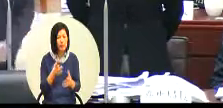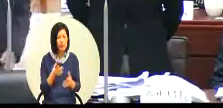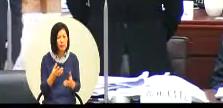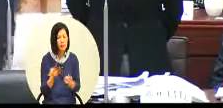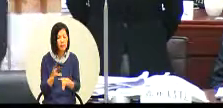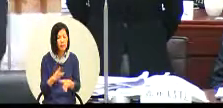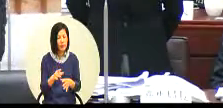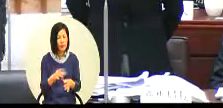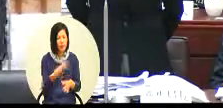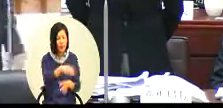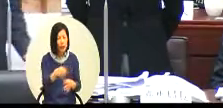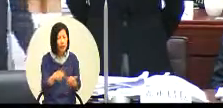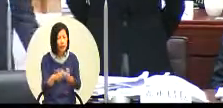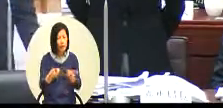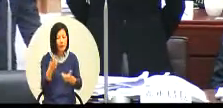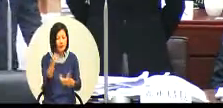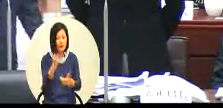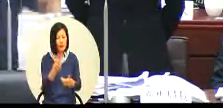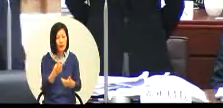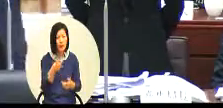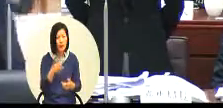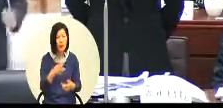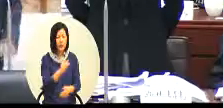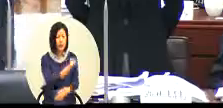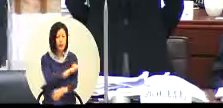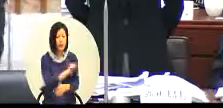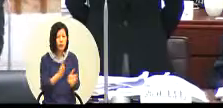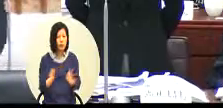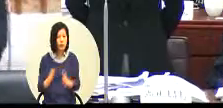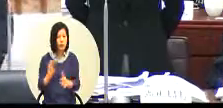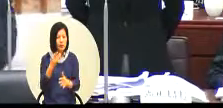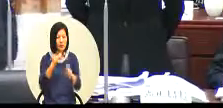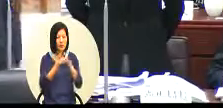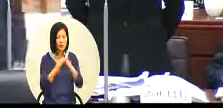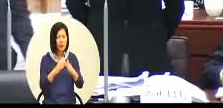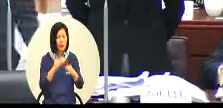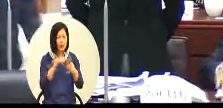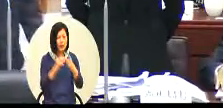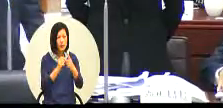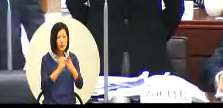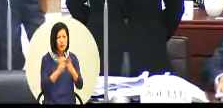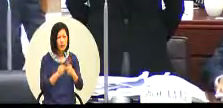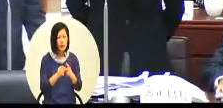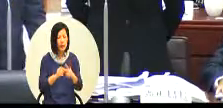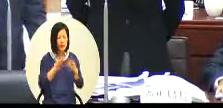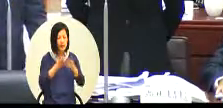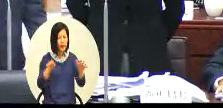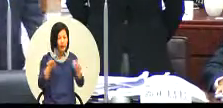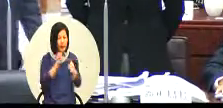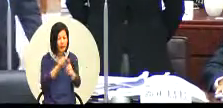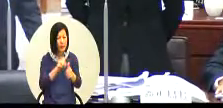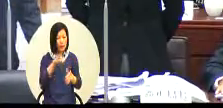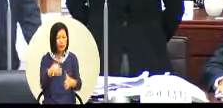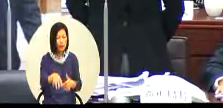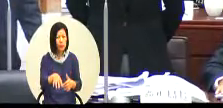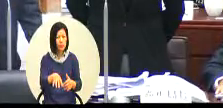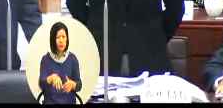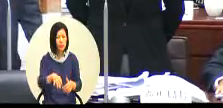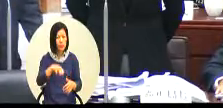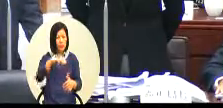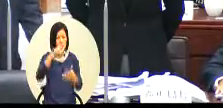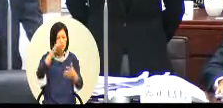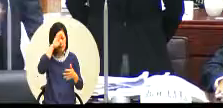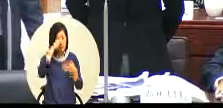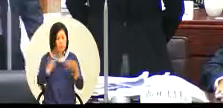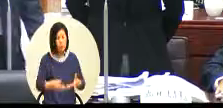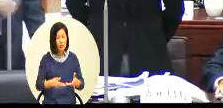个点就是我们护理之家，第二点就是我们的安养机构嘛。那我们来讲的话，重症应该都在护理